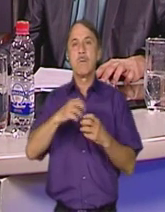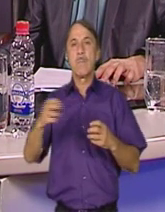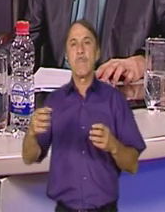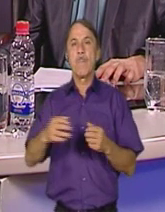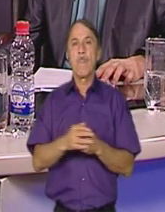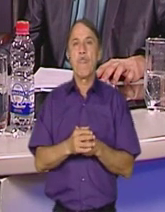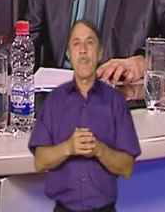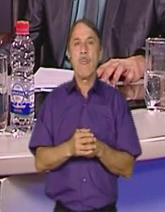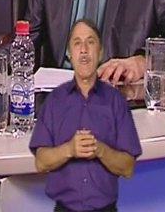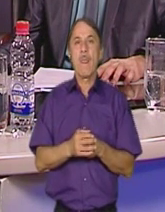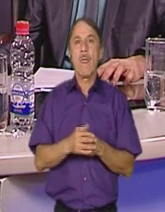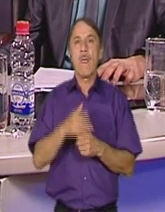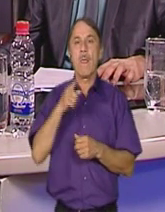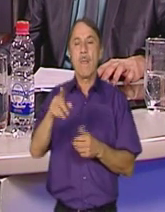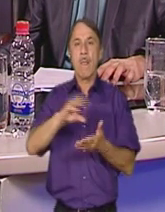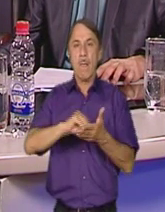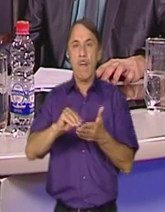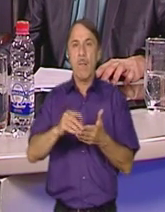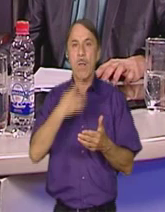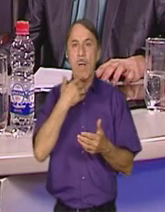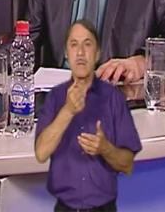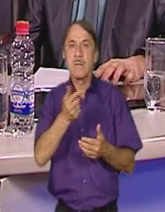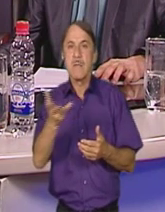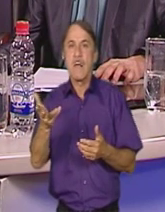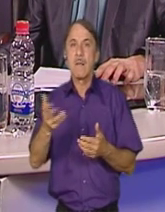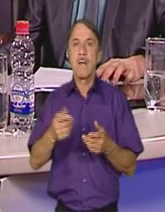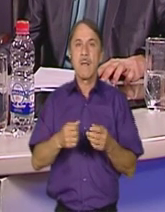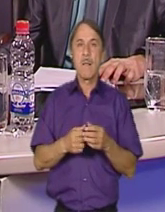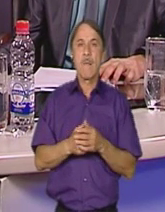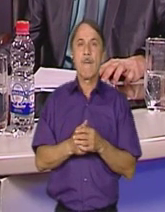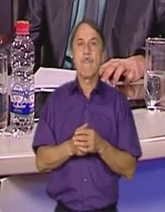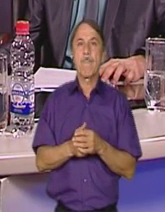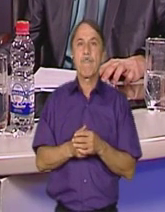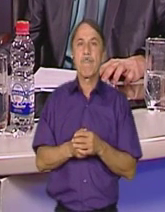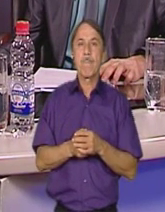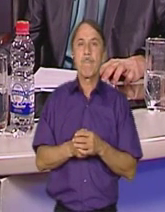negde 500-600 aforizama. Zatim napišem knjigu aforizama